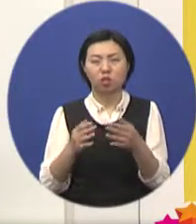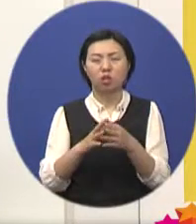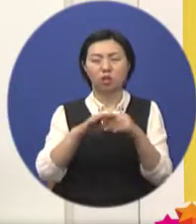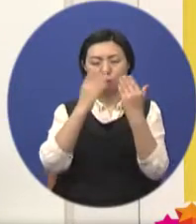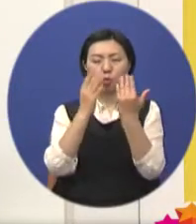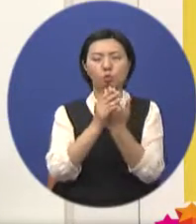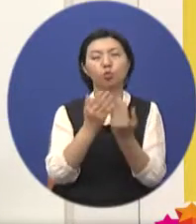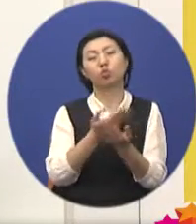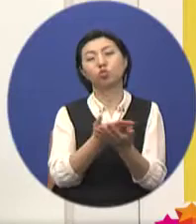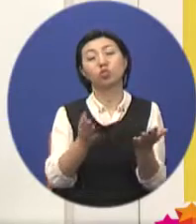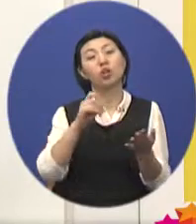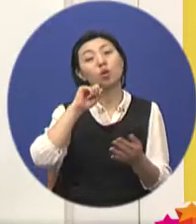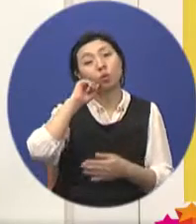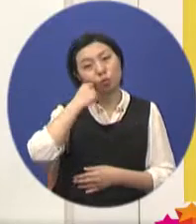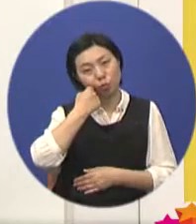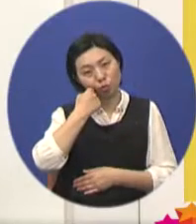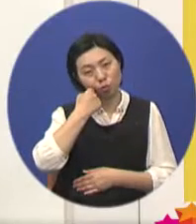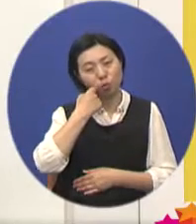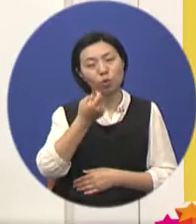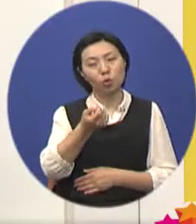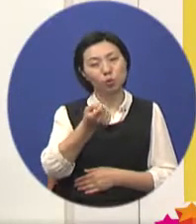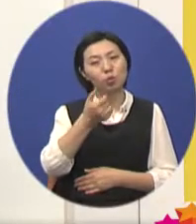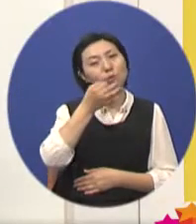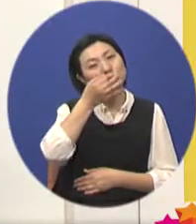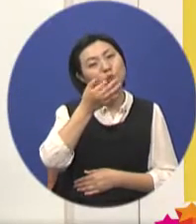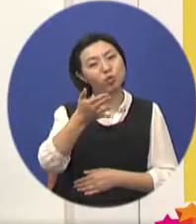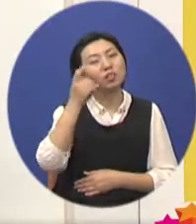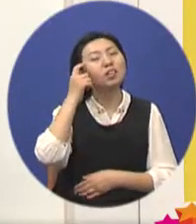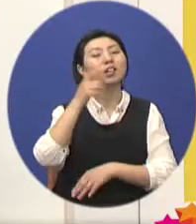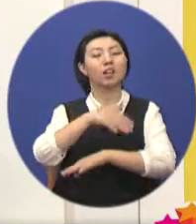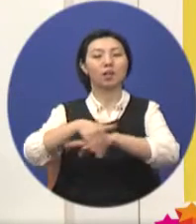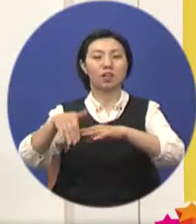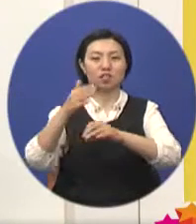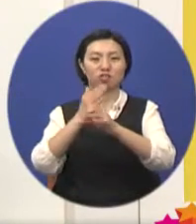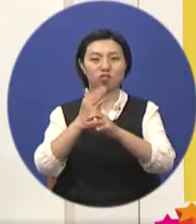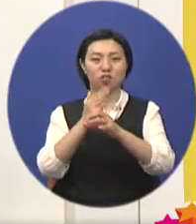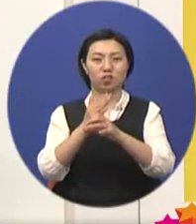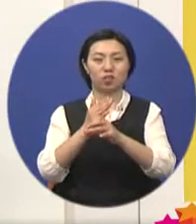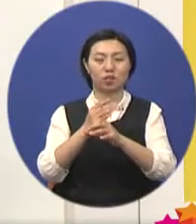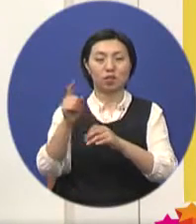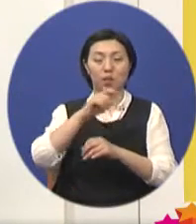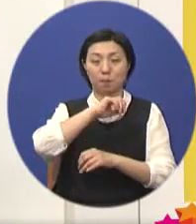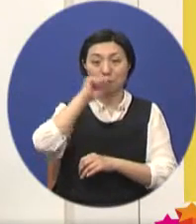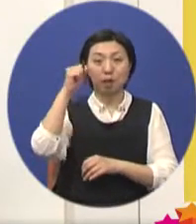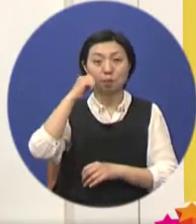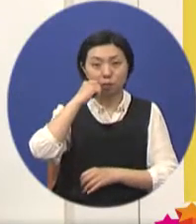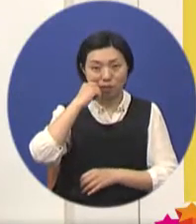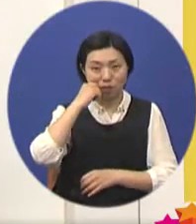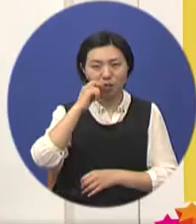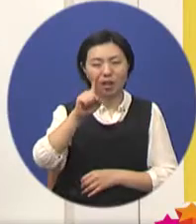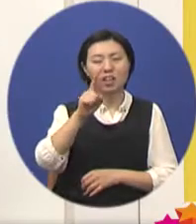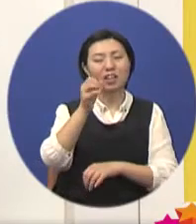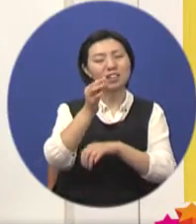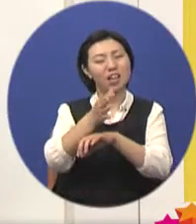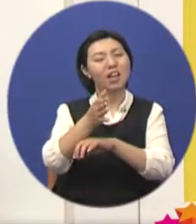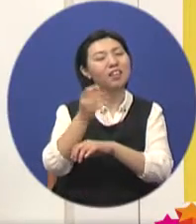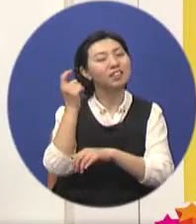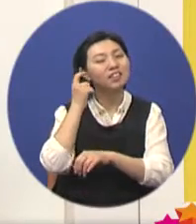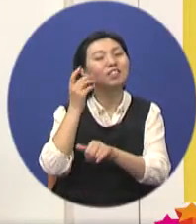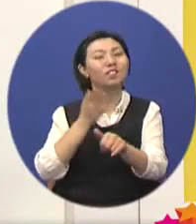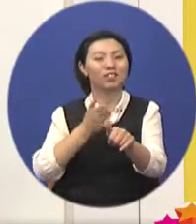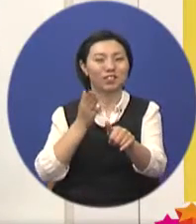드리지는 못하고 이렇게 좀 선을 보일 예정이에요. 아, 예. 네. 만약에 당첨이 안 되면 하나 뭐 사서 좀 들으십시오.